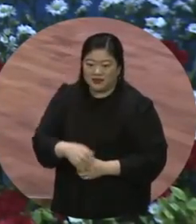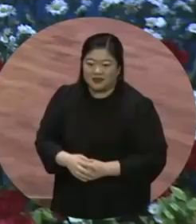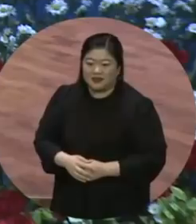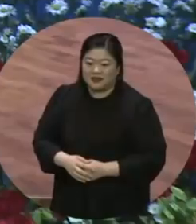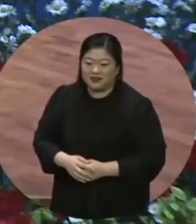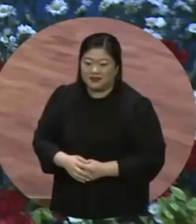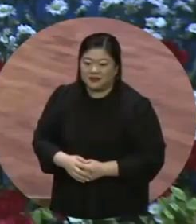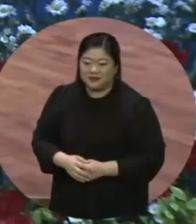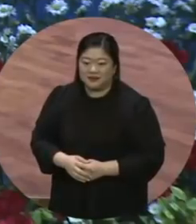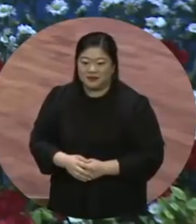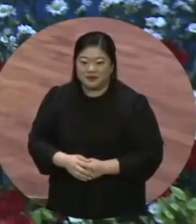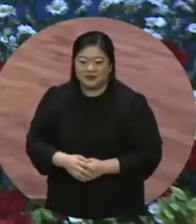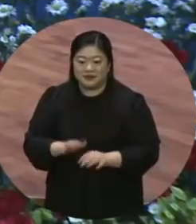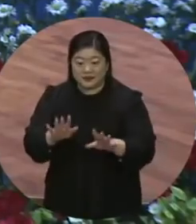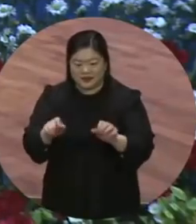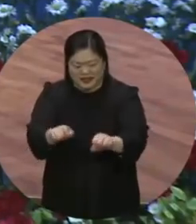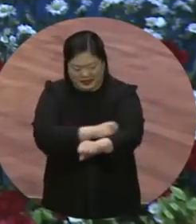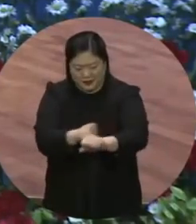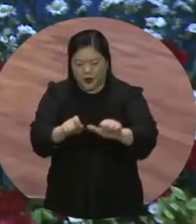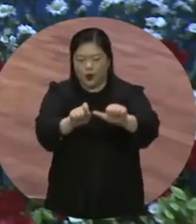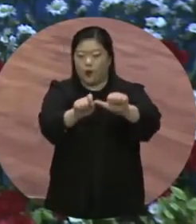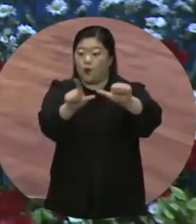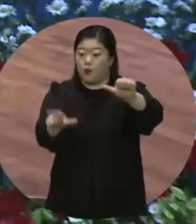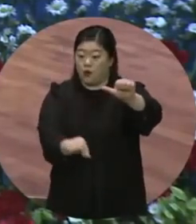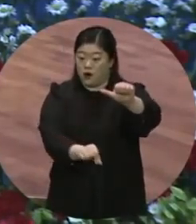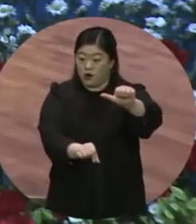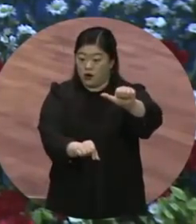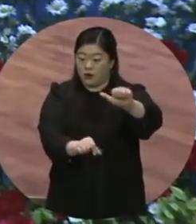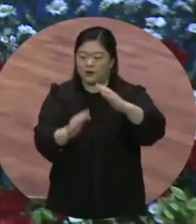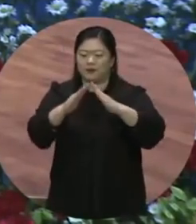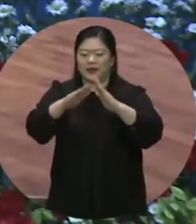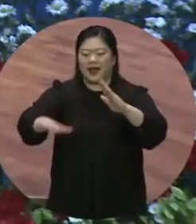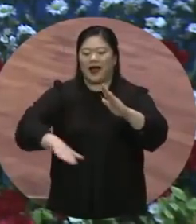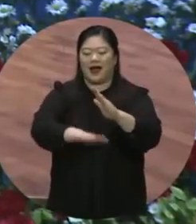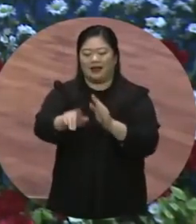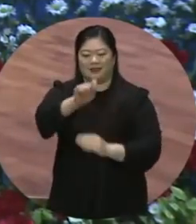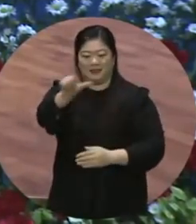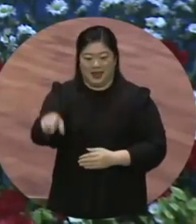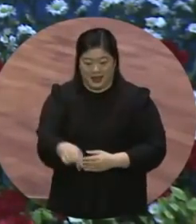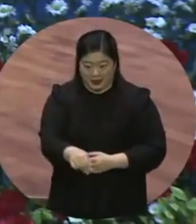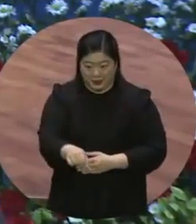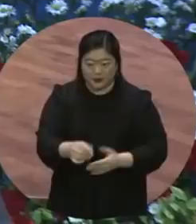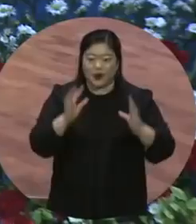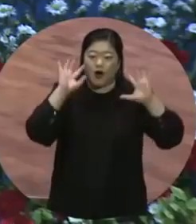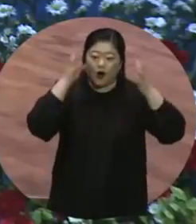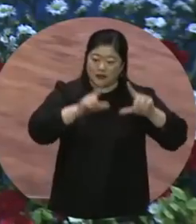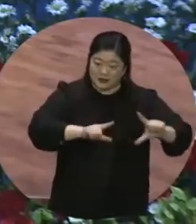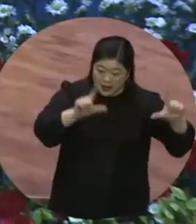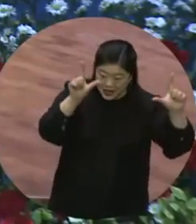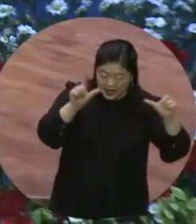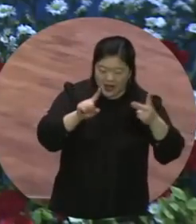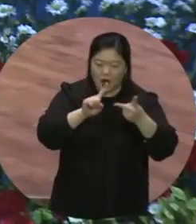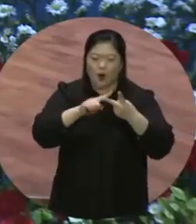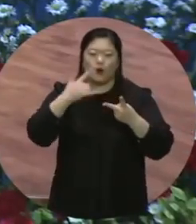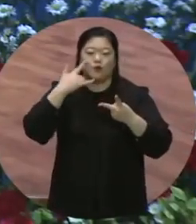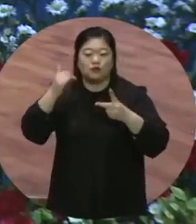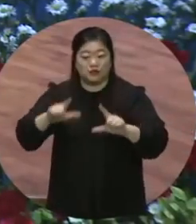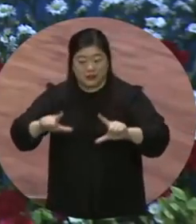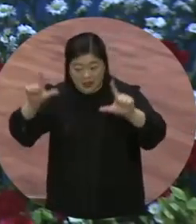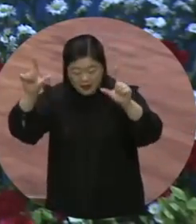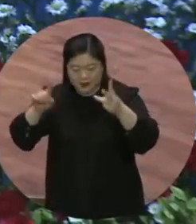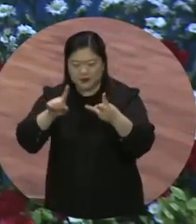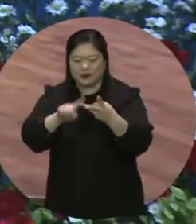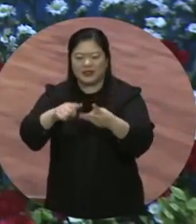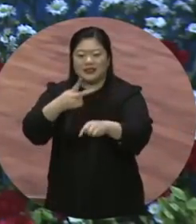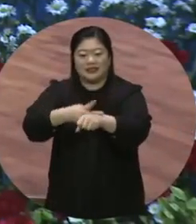올해는 우리 가정의 달입니다. 우리 한국 교회에서는 어린이 주일, 어버이 주일, 스승의 주일